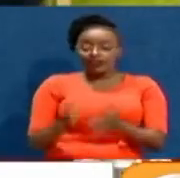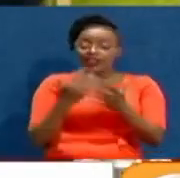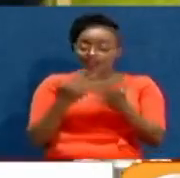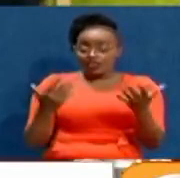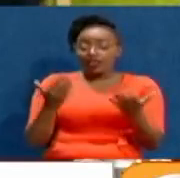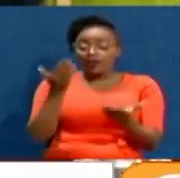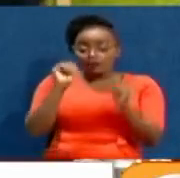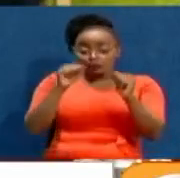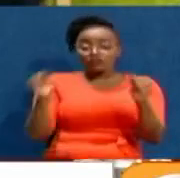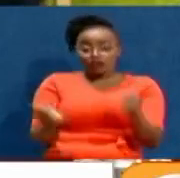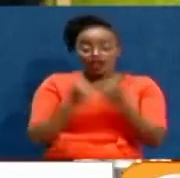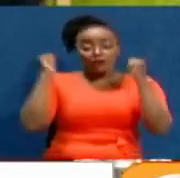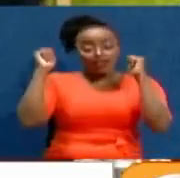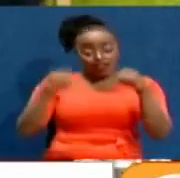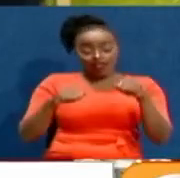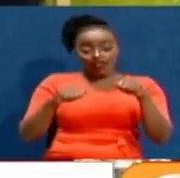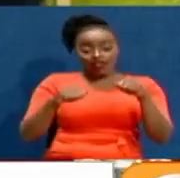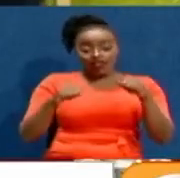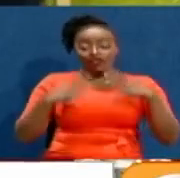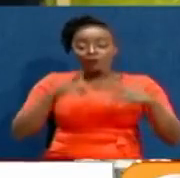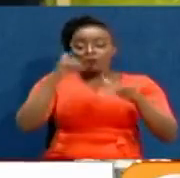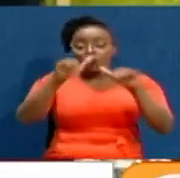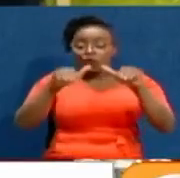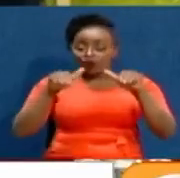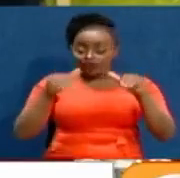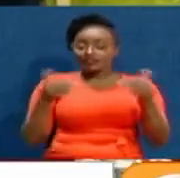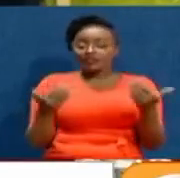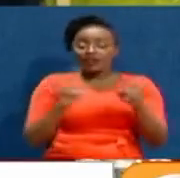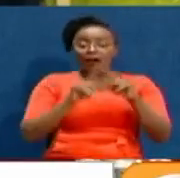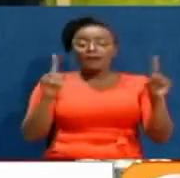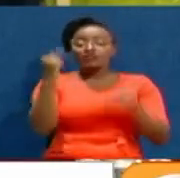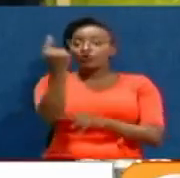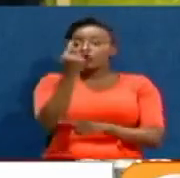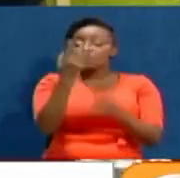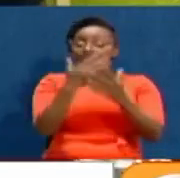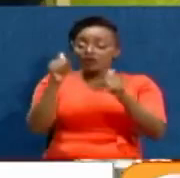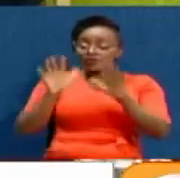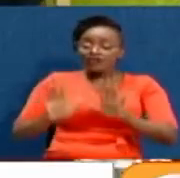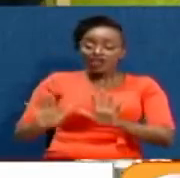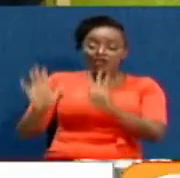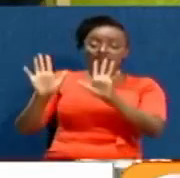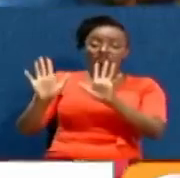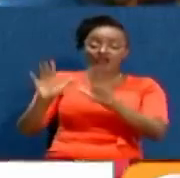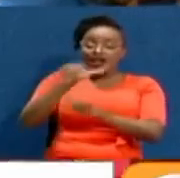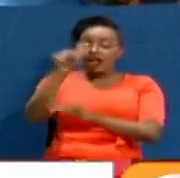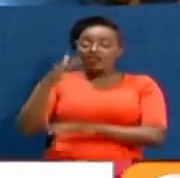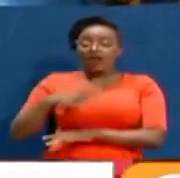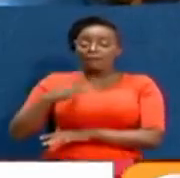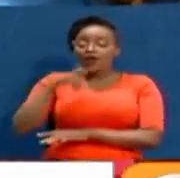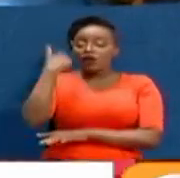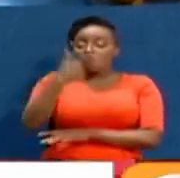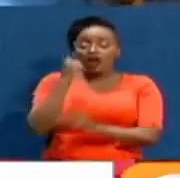Things may come to those who wait, but only things left by those